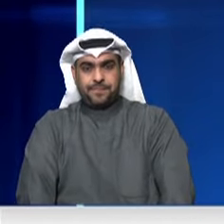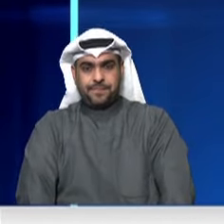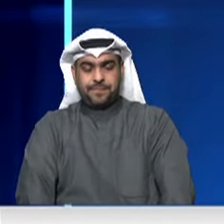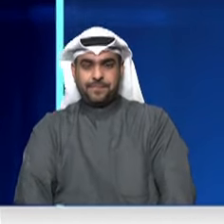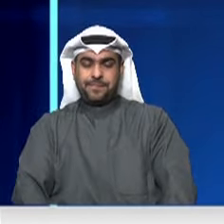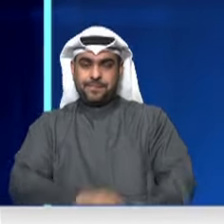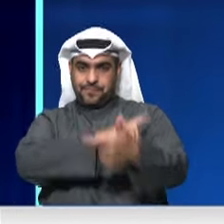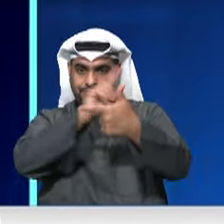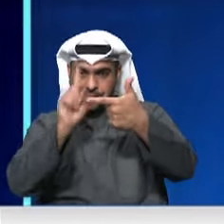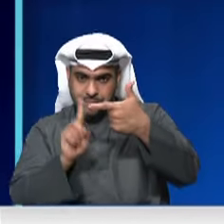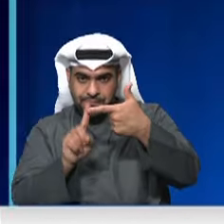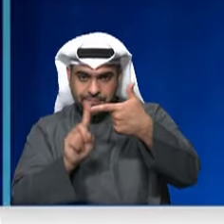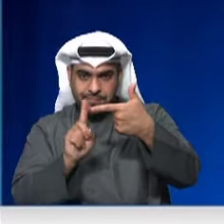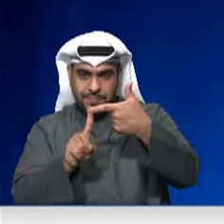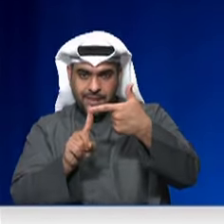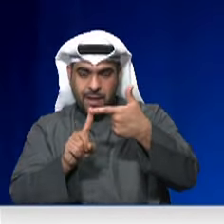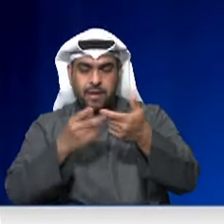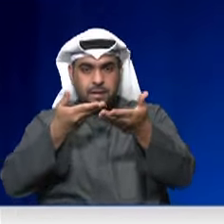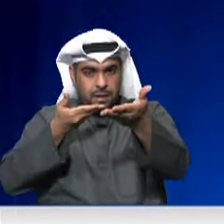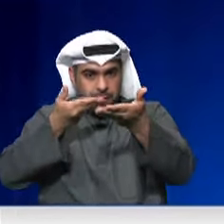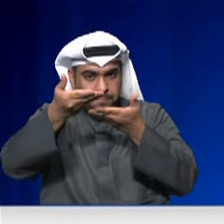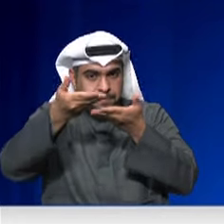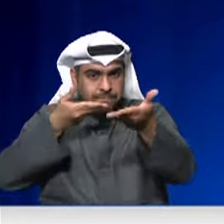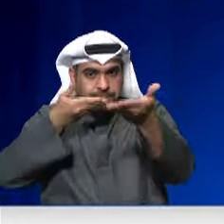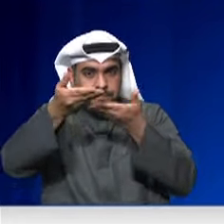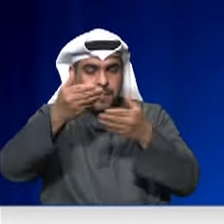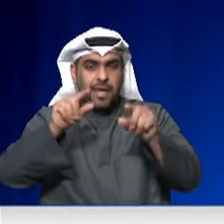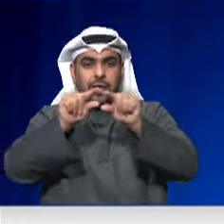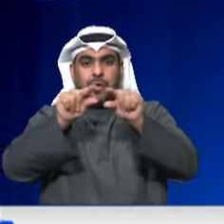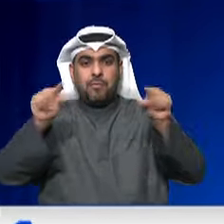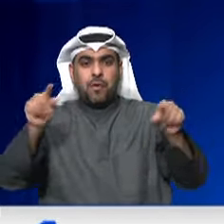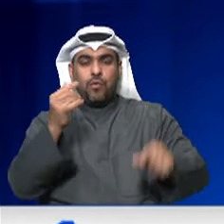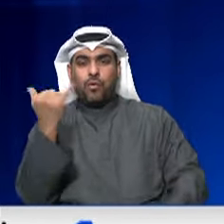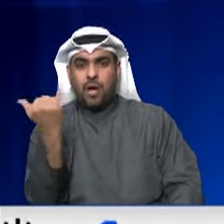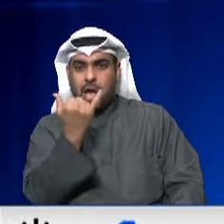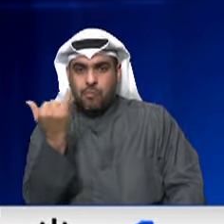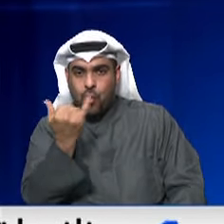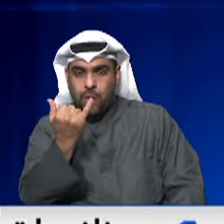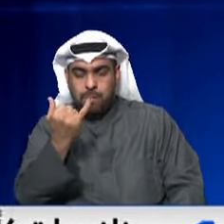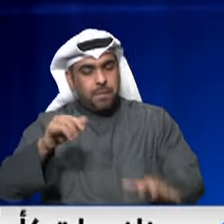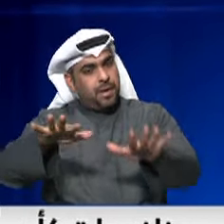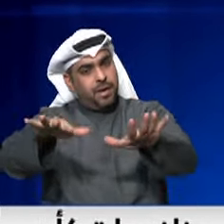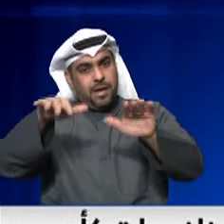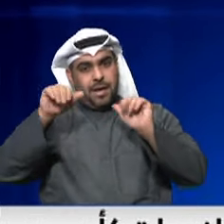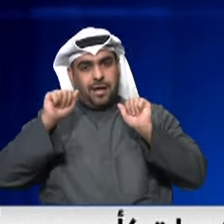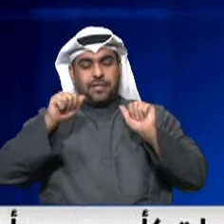كما تم خلال اللقاء بحث كافة الموضوعات المتصلة بآخر المستجدات